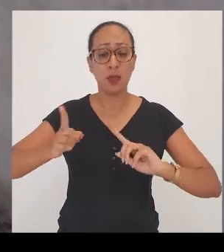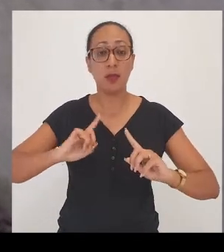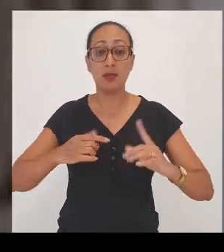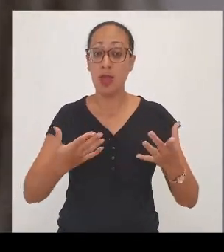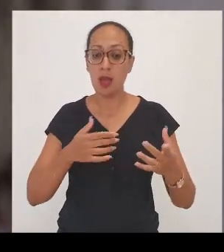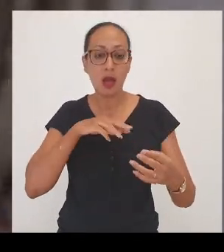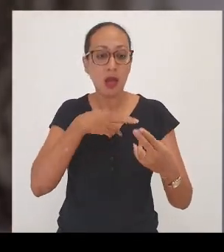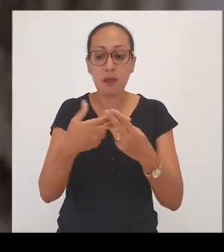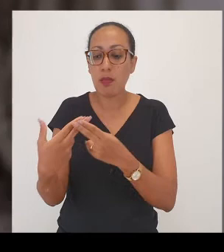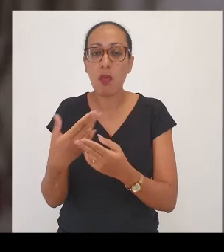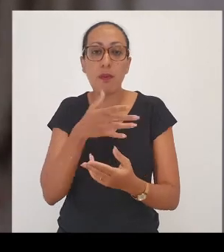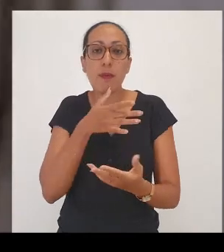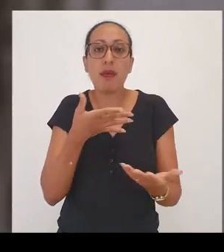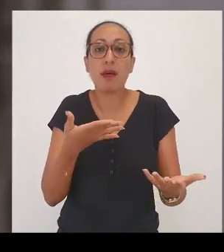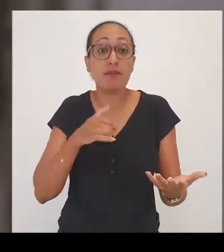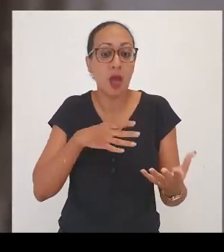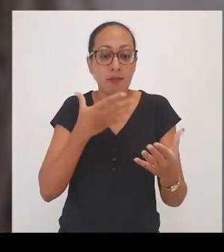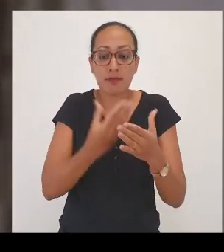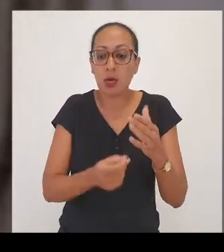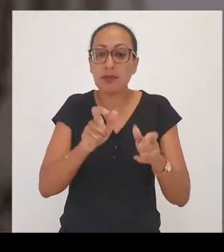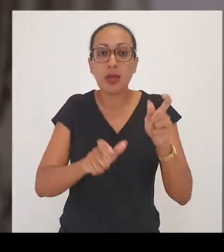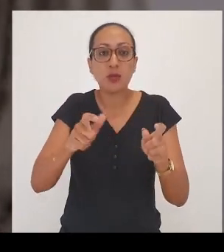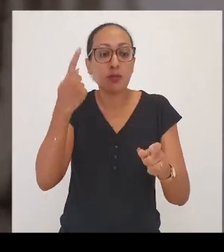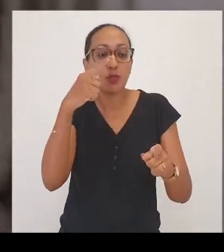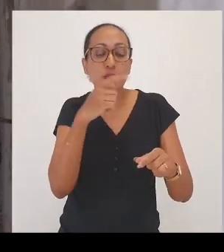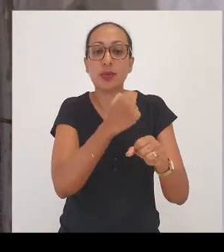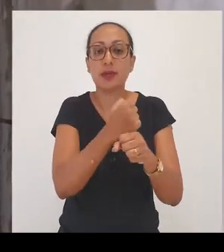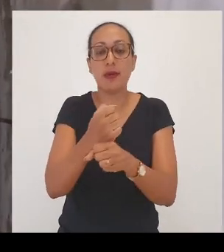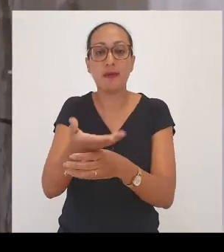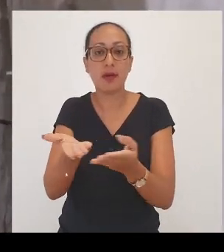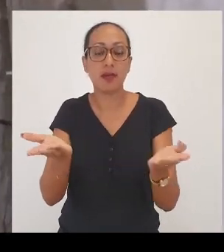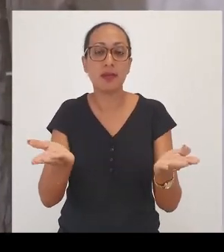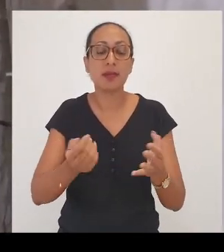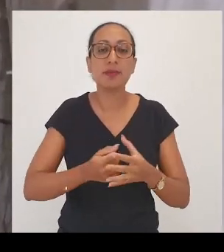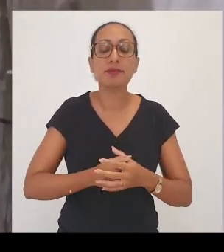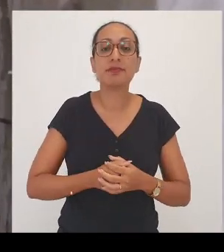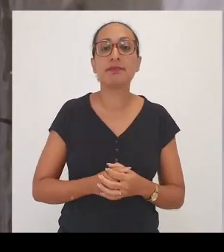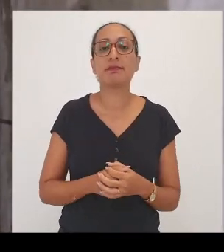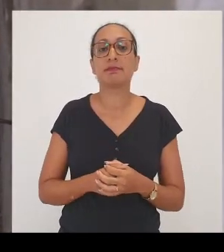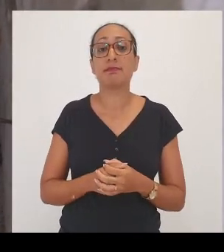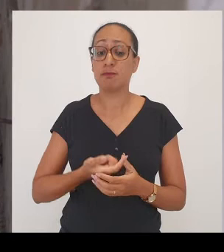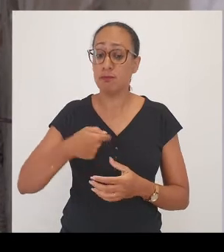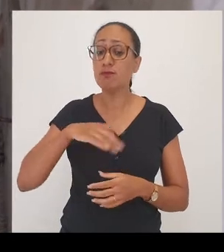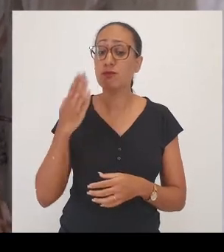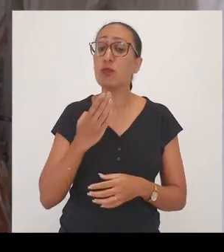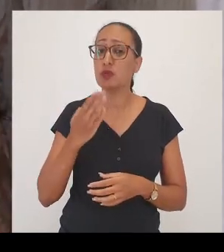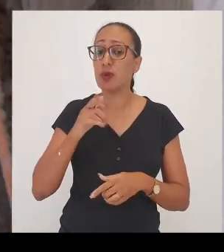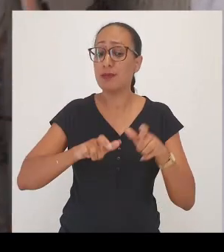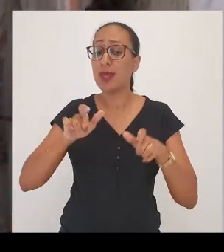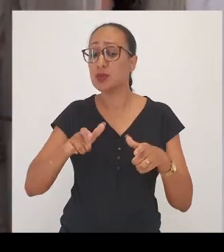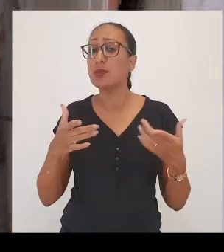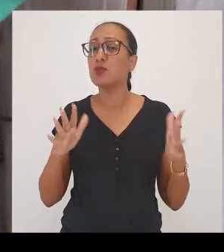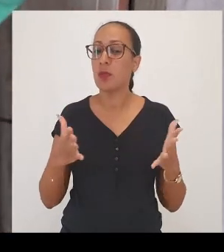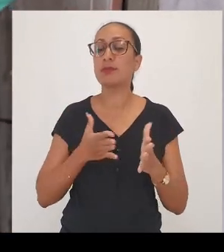des carnets de commandes, des commandes que nous ne pouvons pas honorer car il nous manque de la main-d'œuvre formée, disponible pour réaliser les travaux. Nous avons